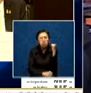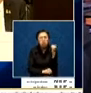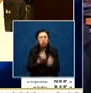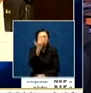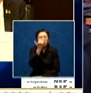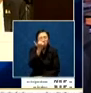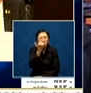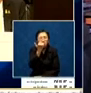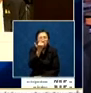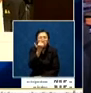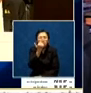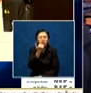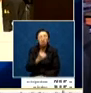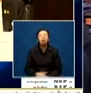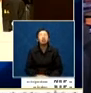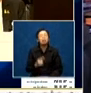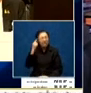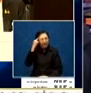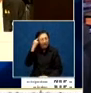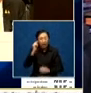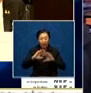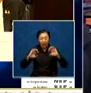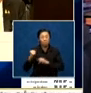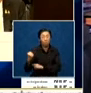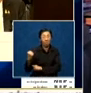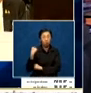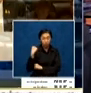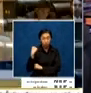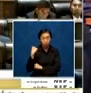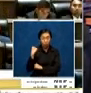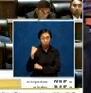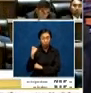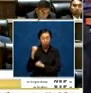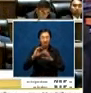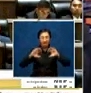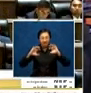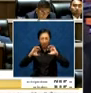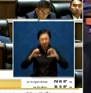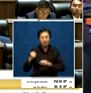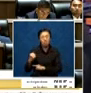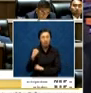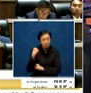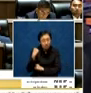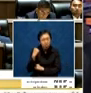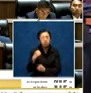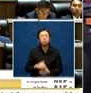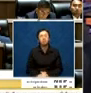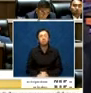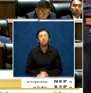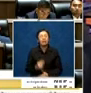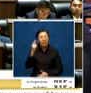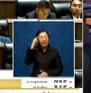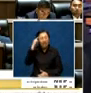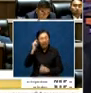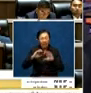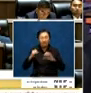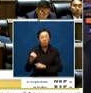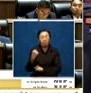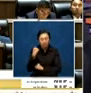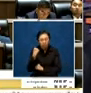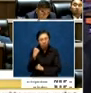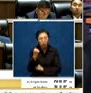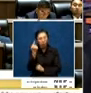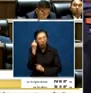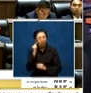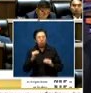หลายกลุ่มก็บอกแล้วว่าเดี๋ยวว่าจะไปวันนี ้ครับแต่กลัวไปก่อนไงนี่เมื่อเช้านี่ขับรถมาม ันเป็นการขู่ไปไกลๆอ่ะแต่มันก็ประจานตัวเขา